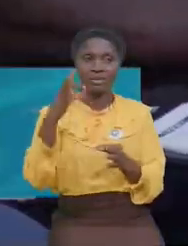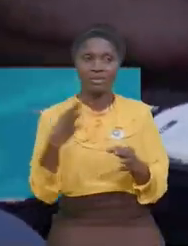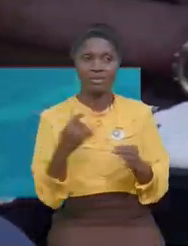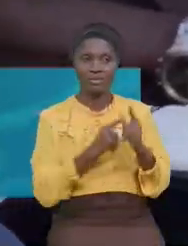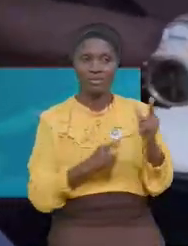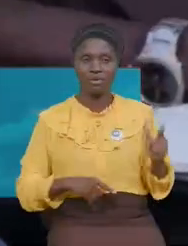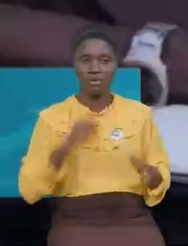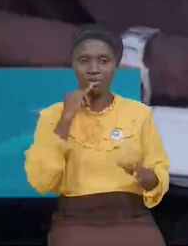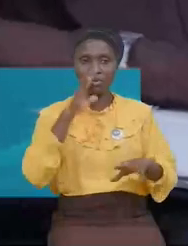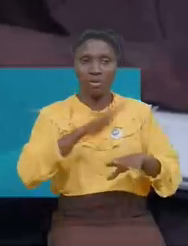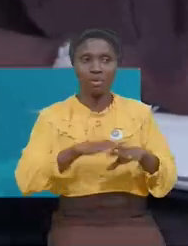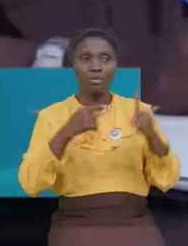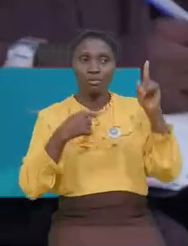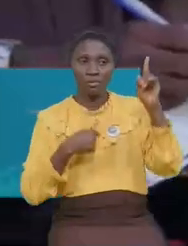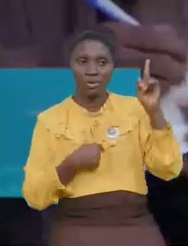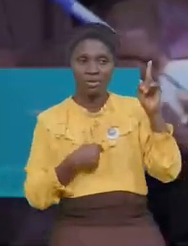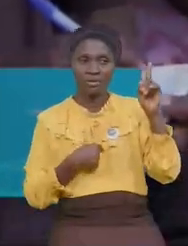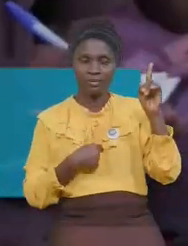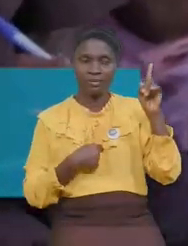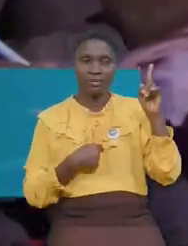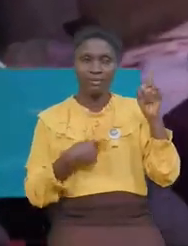L'Esprit du Seigneur est sur moi.